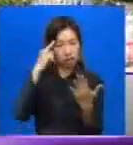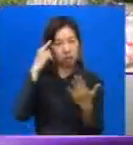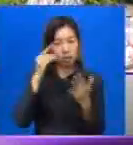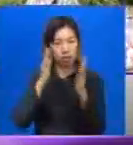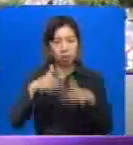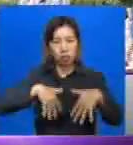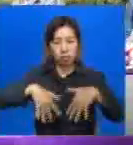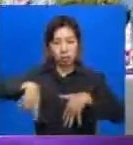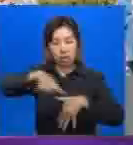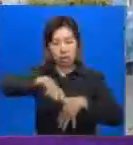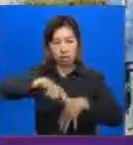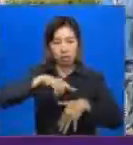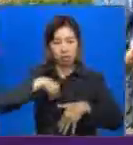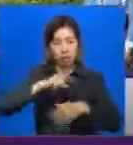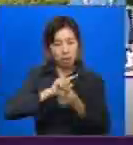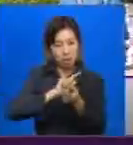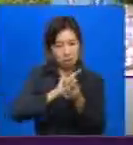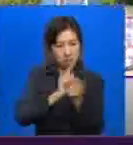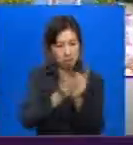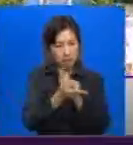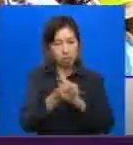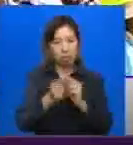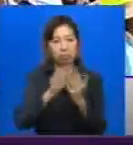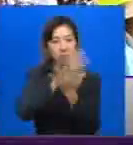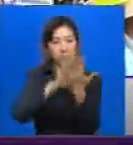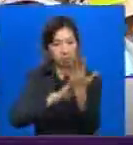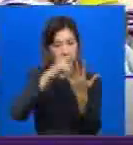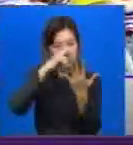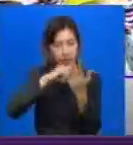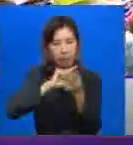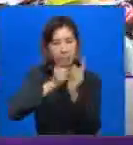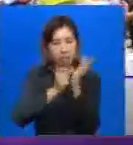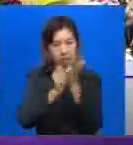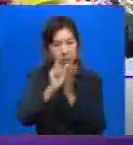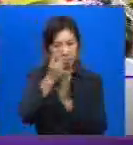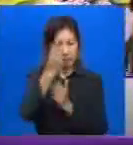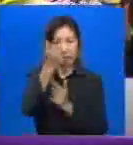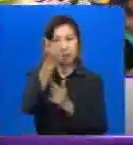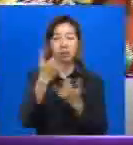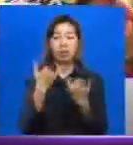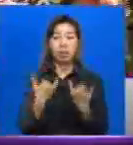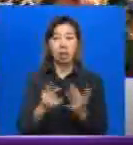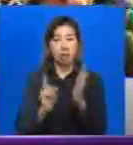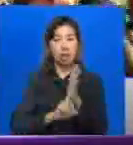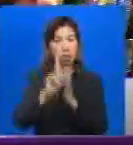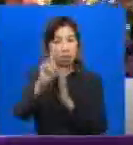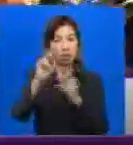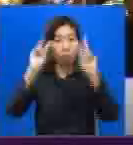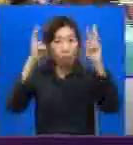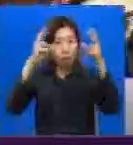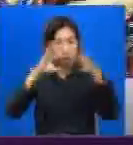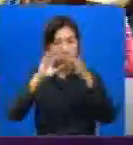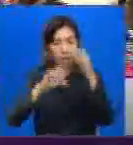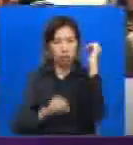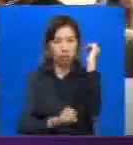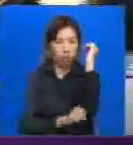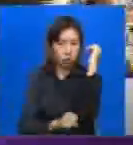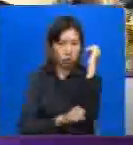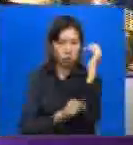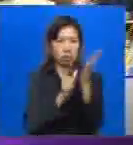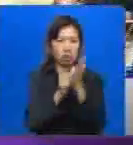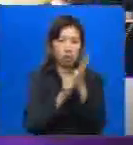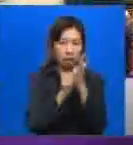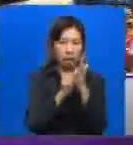เพื่อนำไปสู่การปฏิรูปอีกด้วยซึ่งในวันนี้เป็นการเสวนาครั้งที่ 1ในหัวข้อแก้ความยากจนลดความเหลื่อม